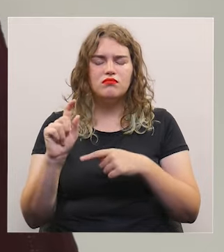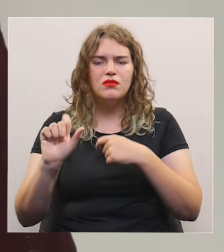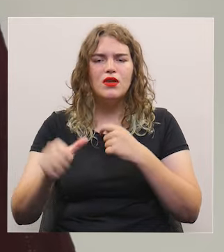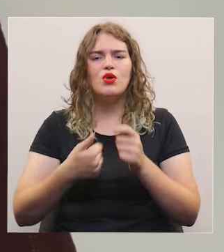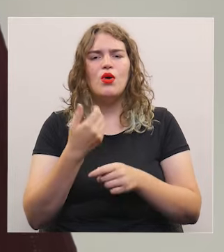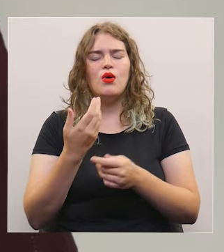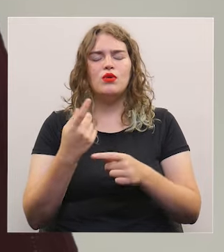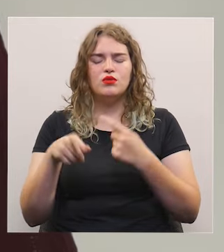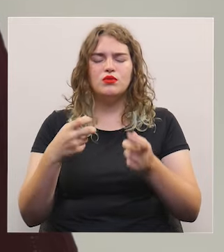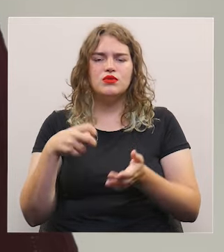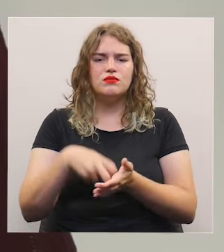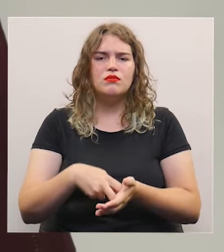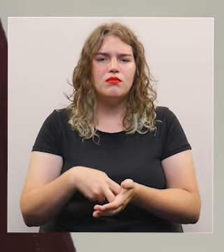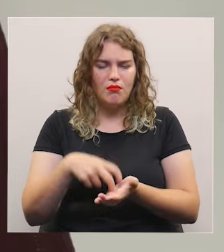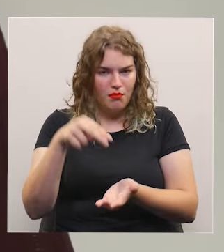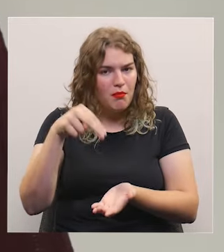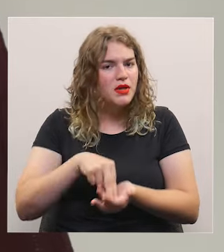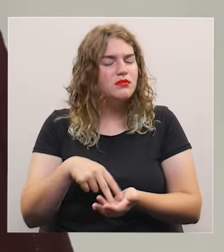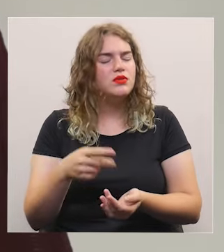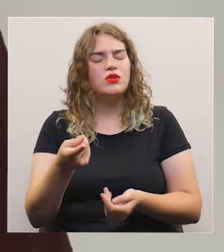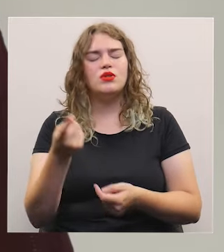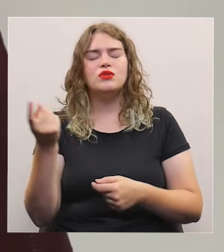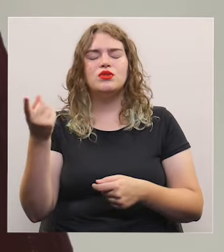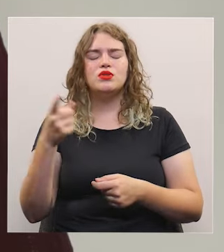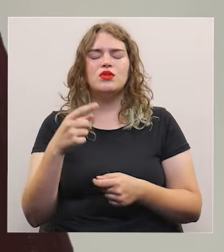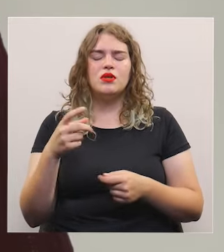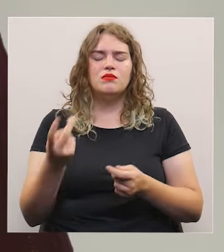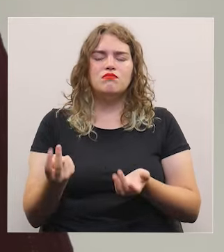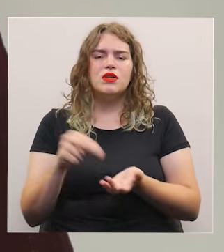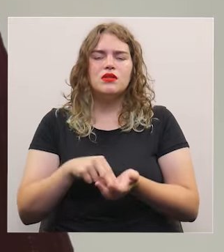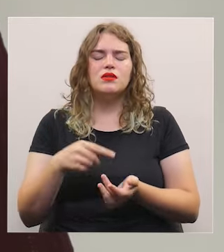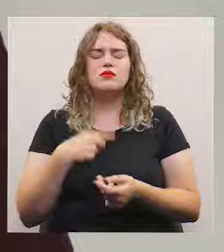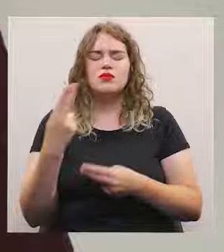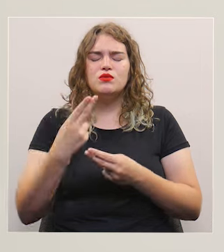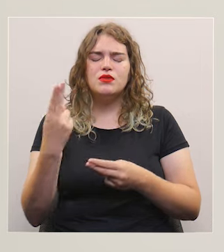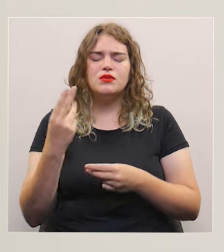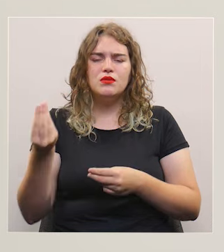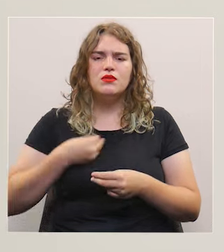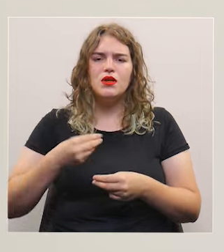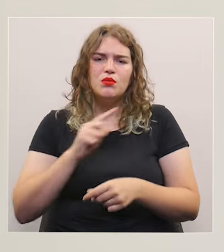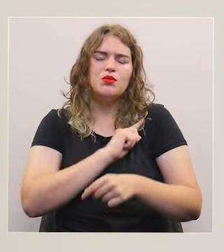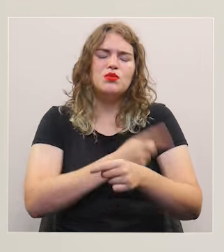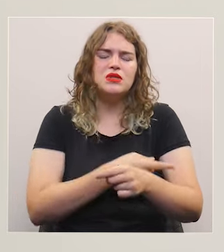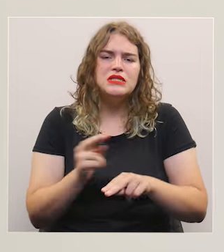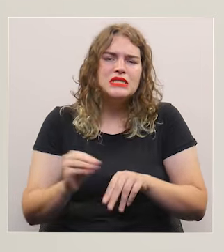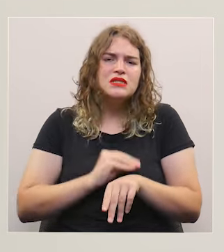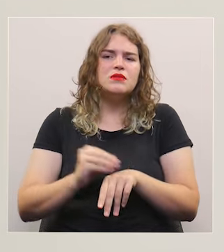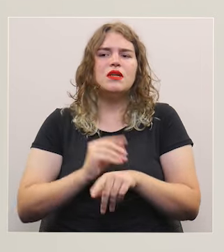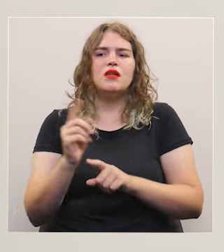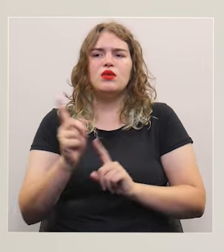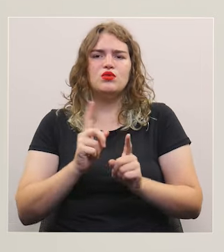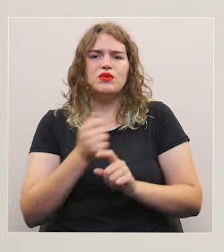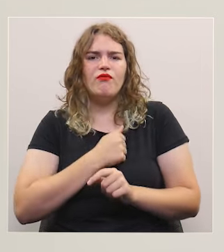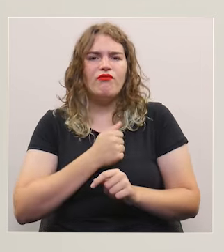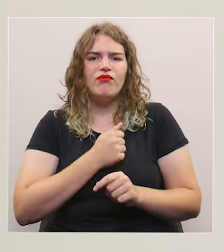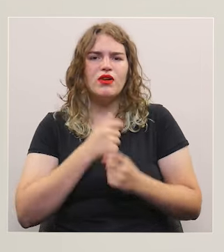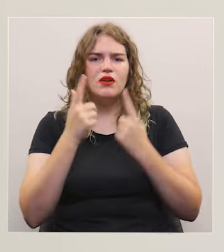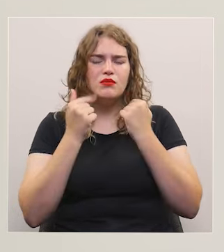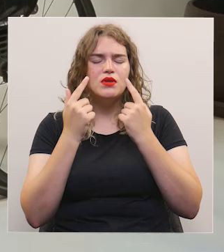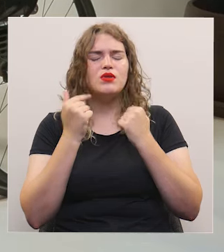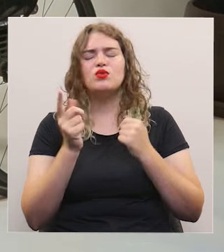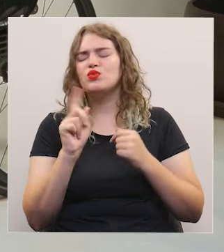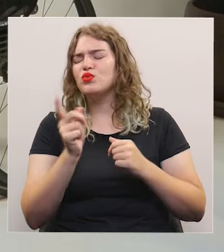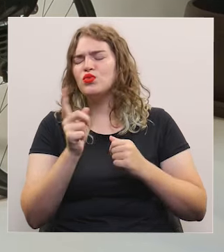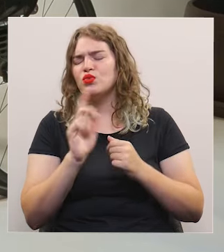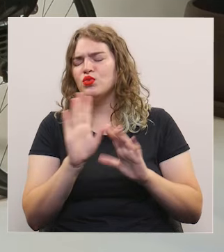de pe genunchi și nu mai plângeam, mă ridicam și parcă Dumnezeu mă ridica de mână și îmi dădea putere. Ca și dar cum... ți era frică dacă tu plângi, îi transmiți. Dar nu, el era